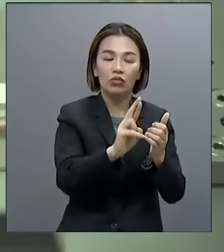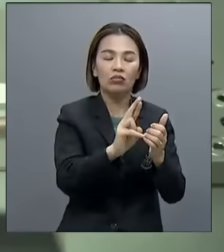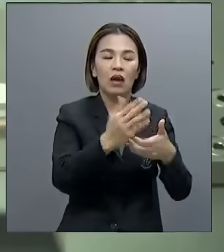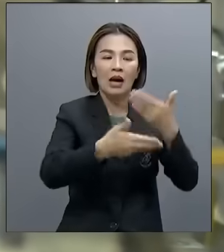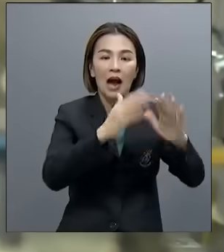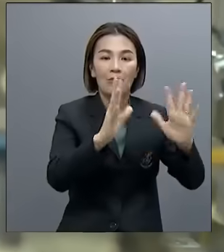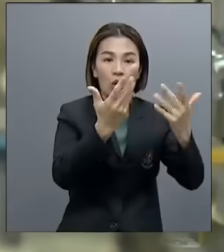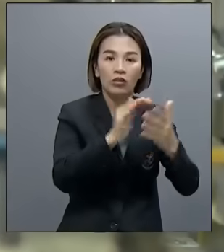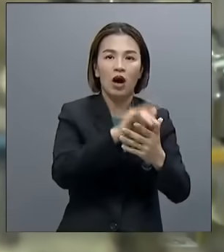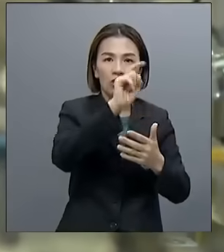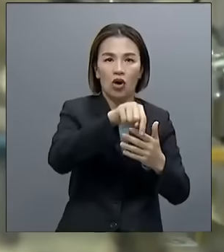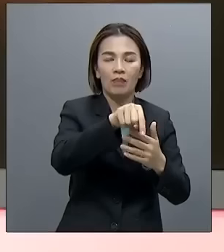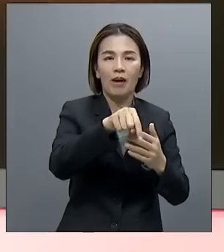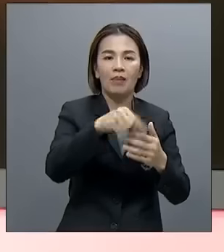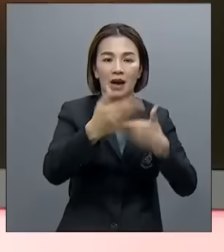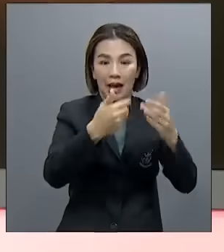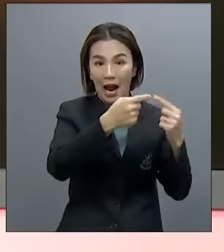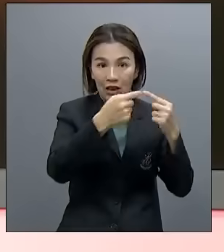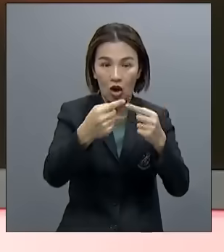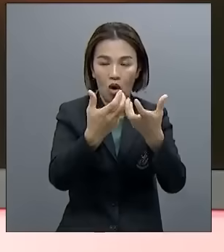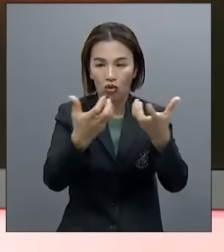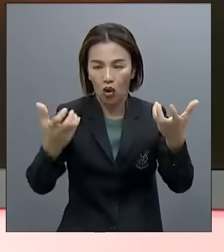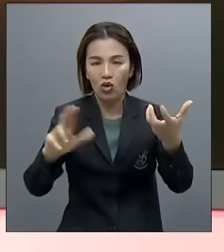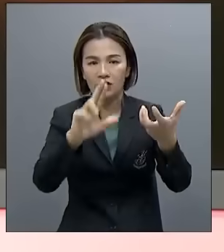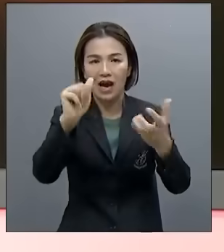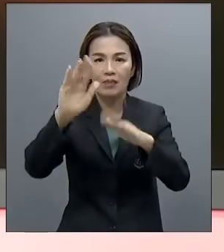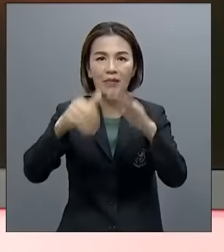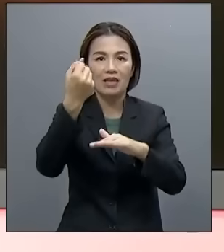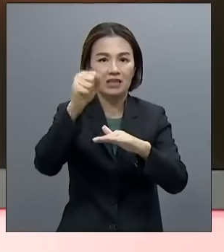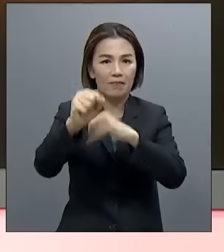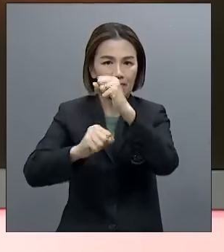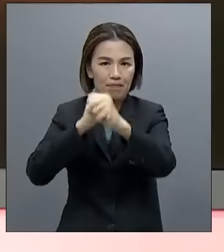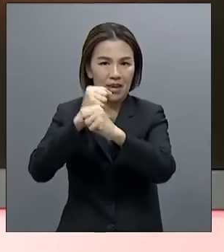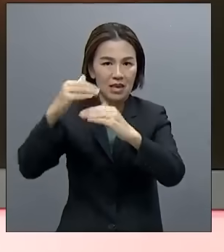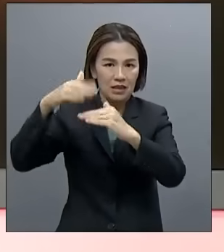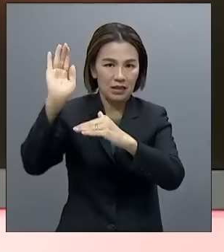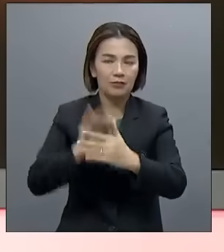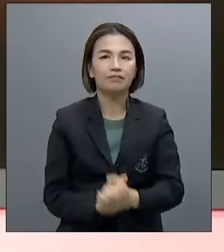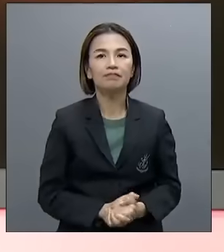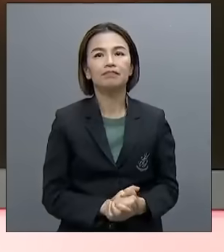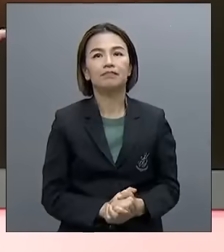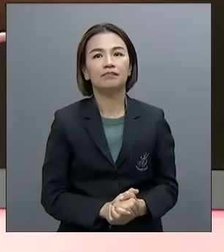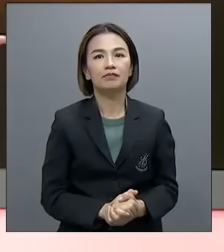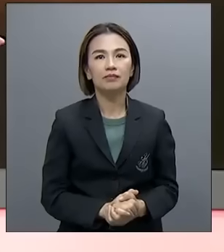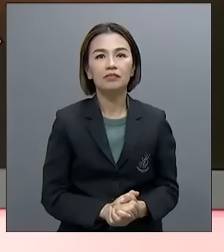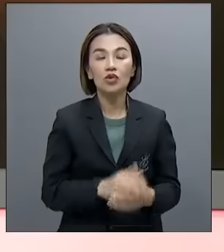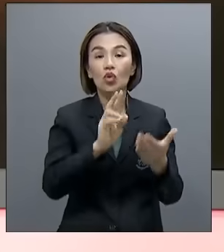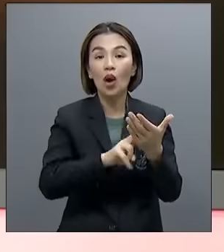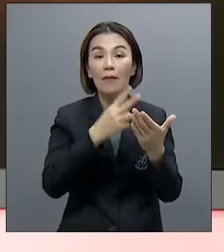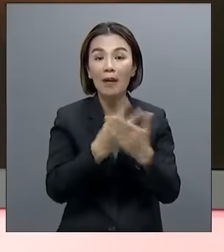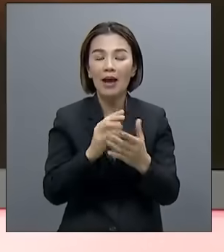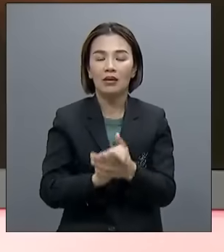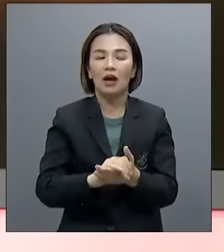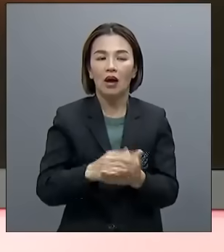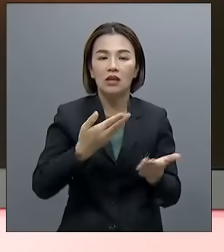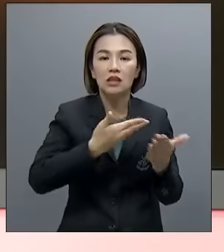ลาดยุโรปอีกด้วยค่ะเป้าหมายหลักของมาตรการเหล่านี้นะคะก็คือการยืดอายุการใช้งานค่ะหลัง